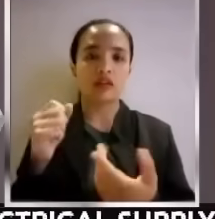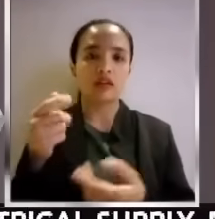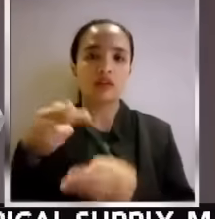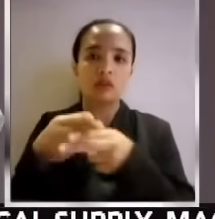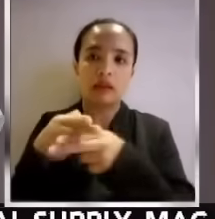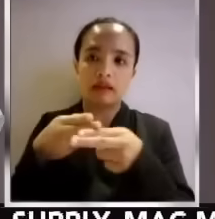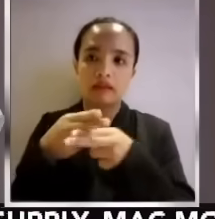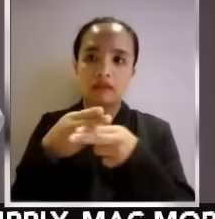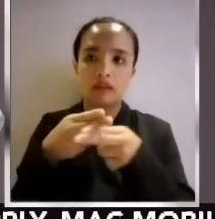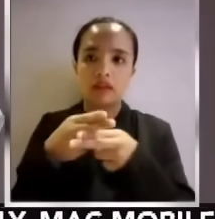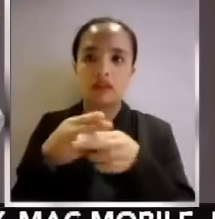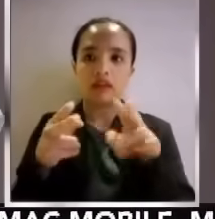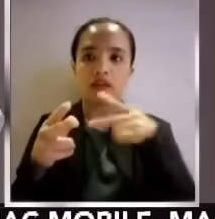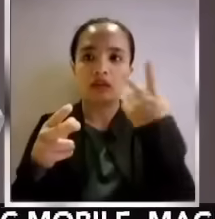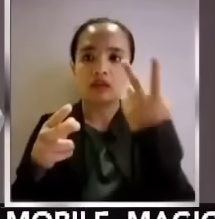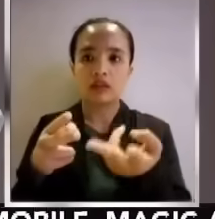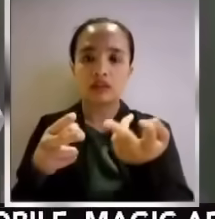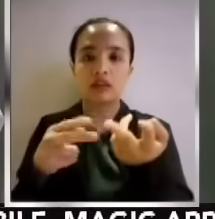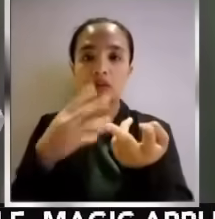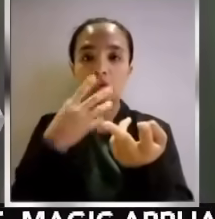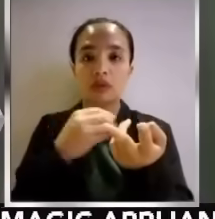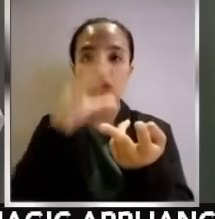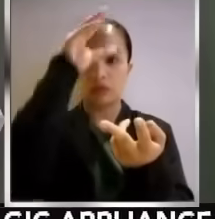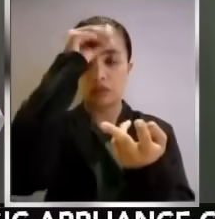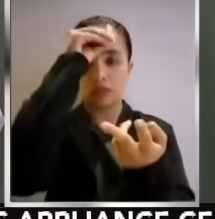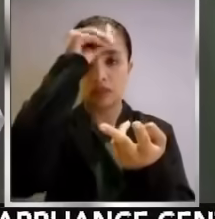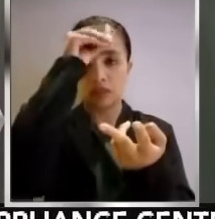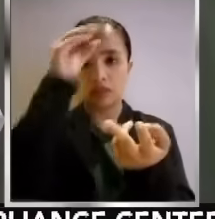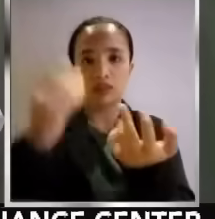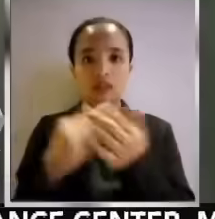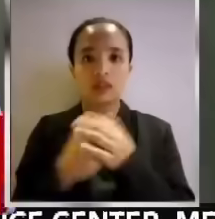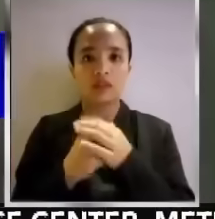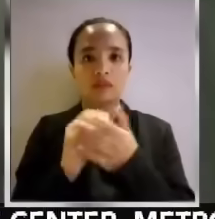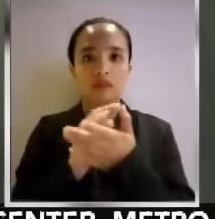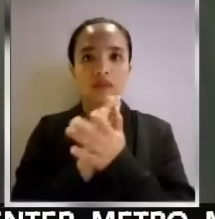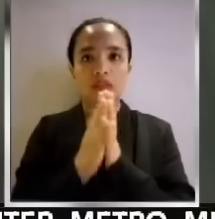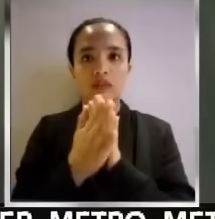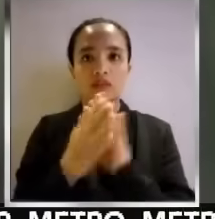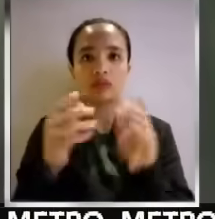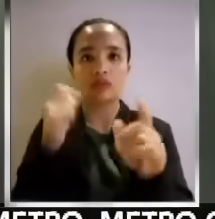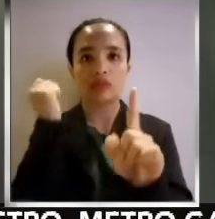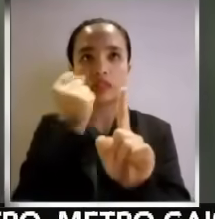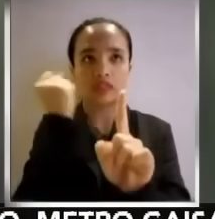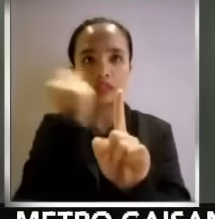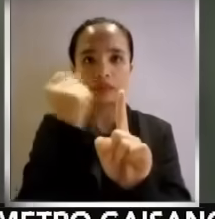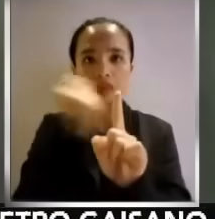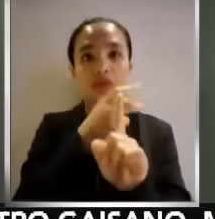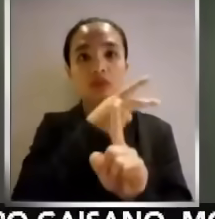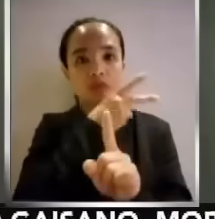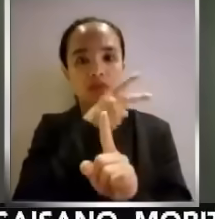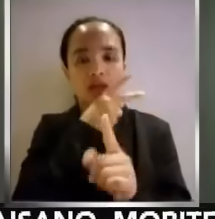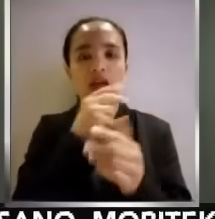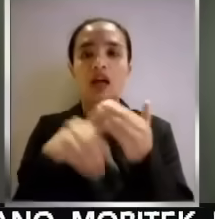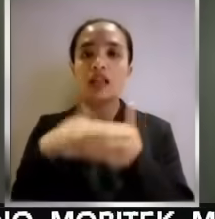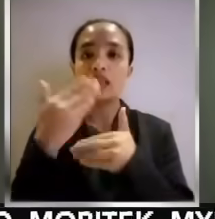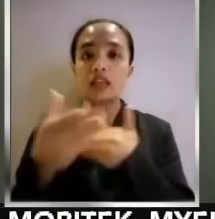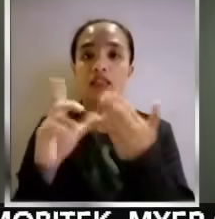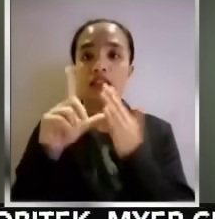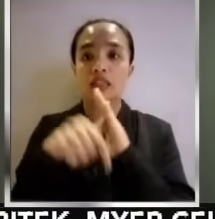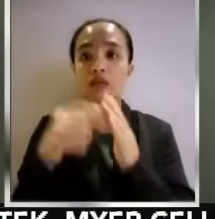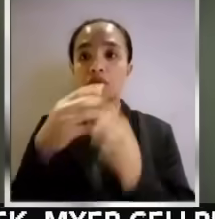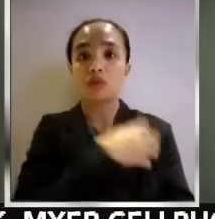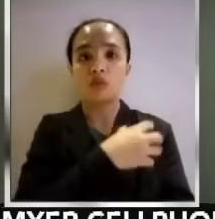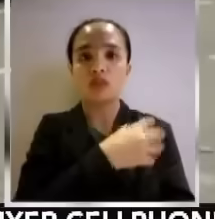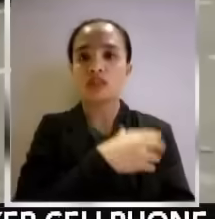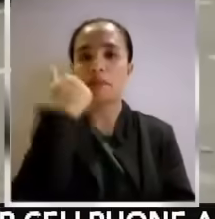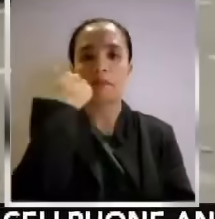Natumba ang isa sa mga lalaki na biglang pinagsasaksak ng suspect. Ayon sa mga polis, isang teacher ang nasawi habang isa